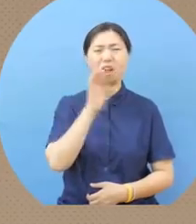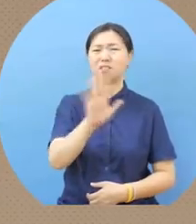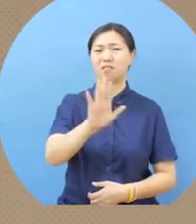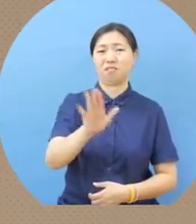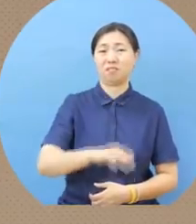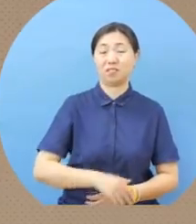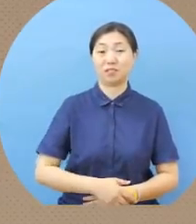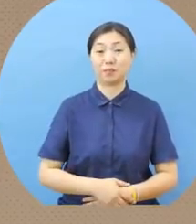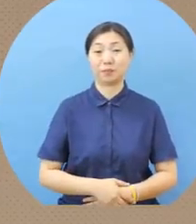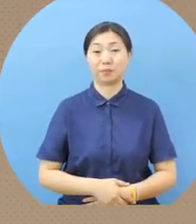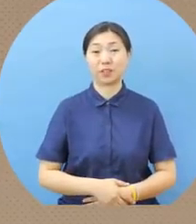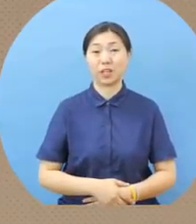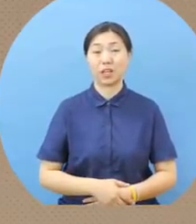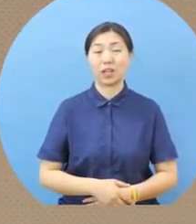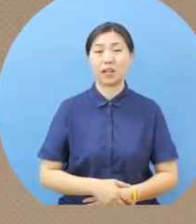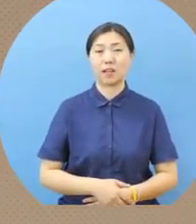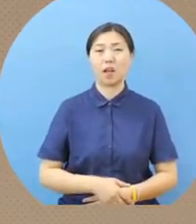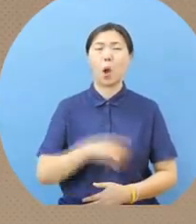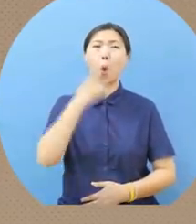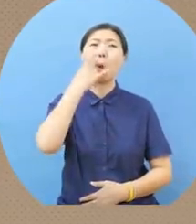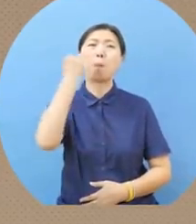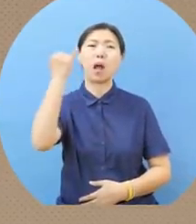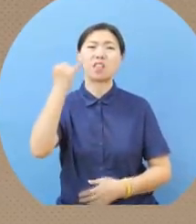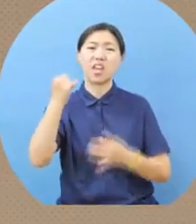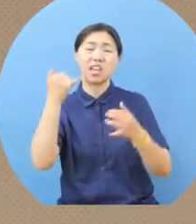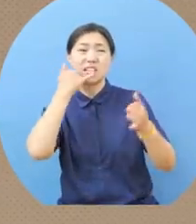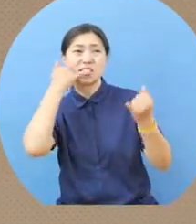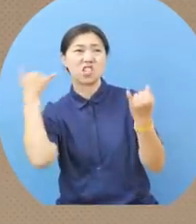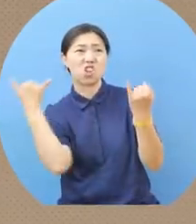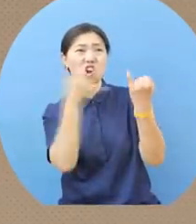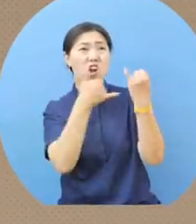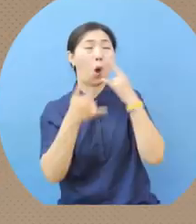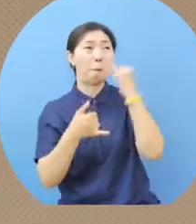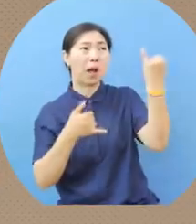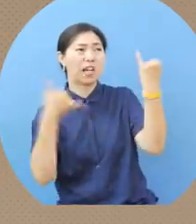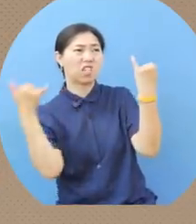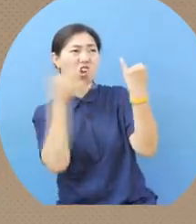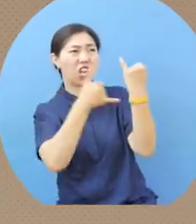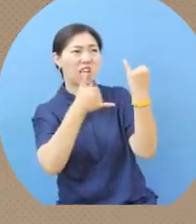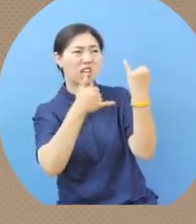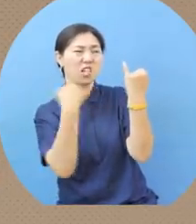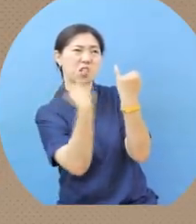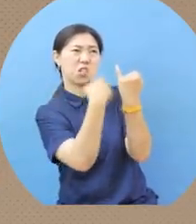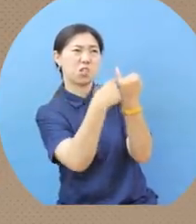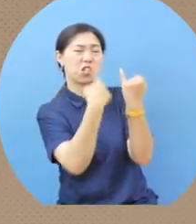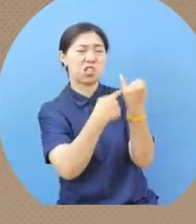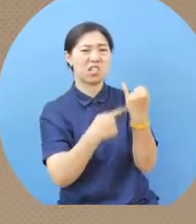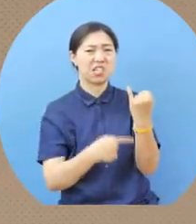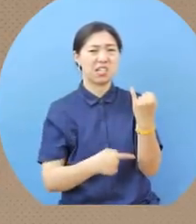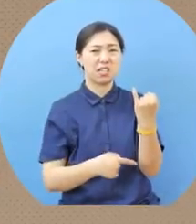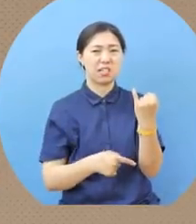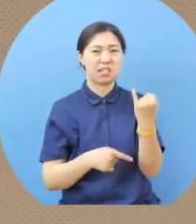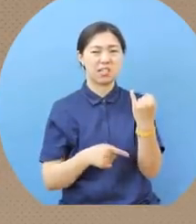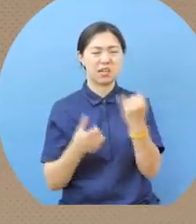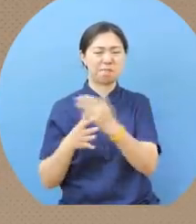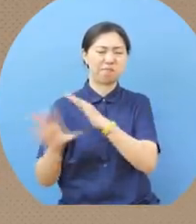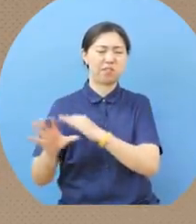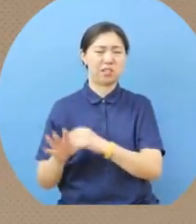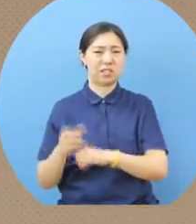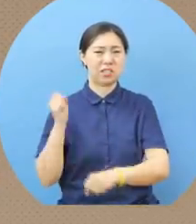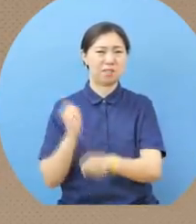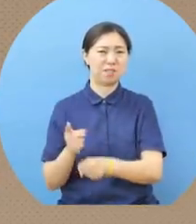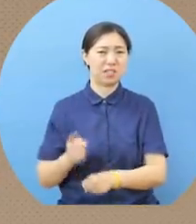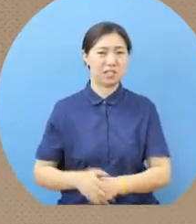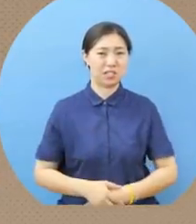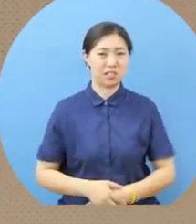그래야 되나 나야 엄마한테 전화해 가지고 역설하는 고삐 뚫을 중국의 모 비급 할까 봐요 나 아닐까 가 이미